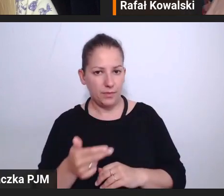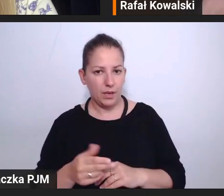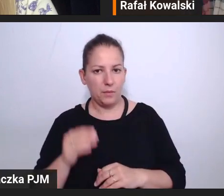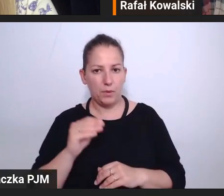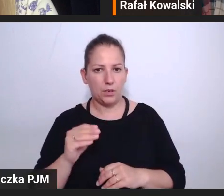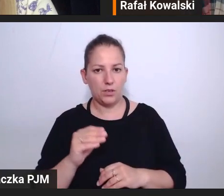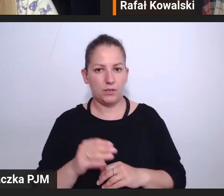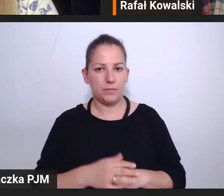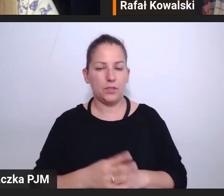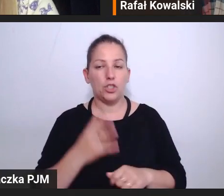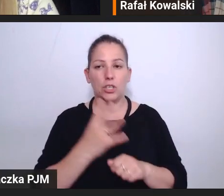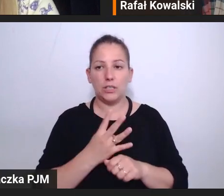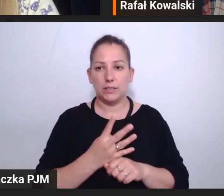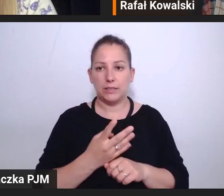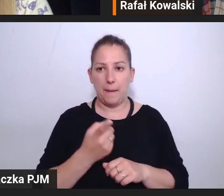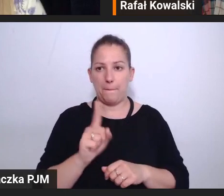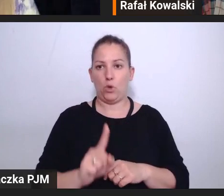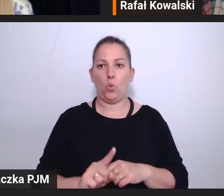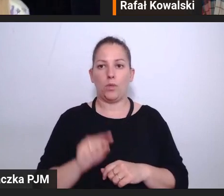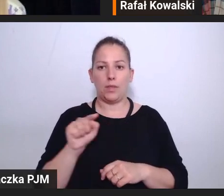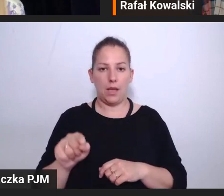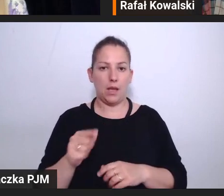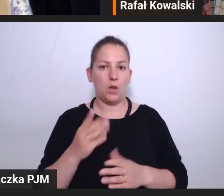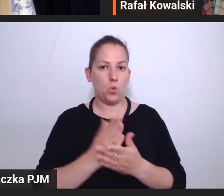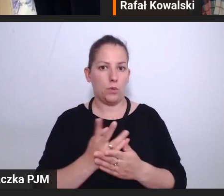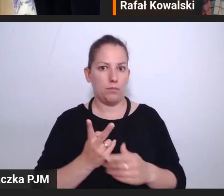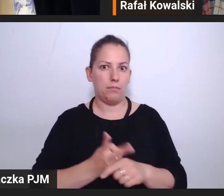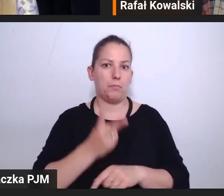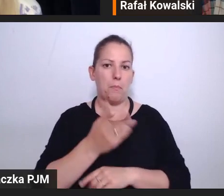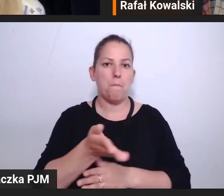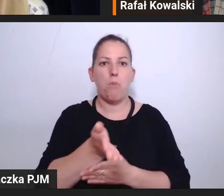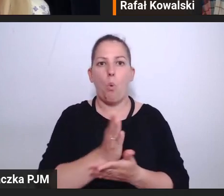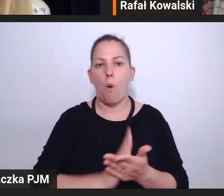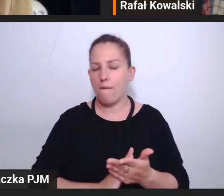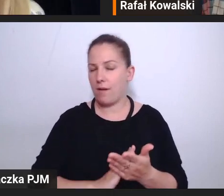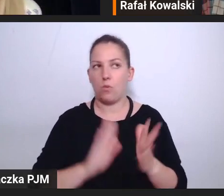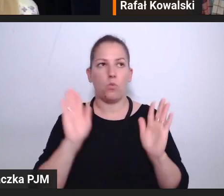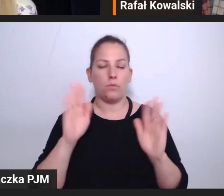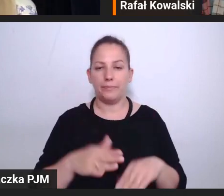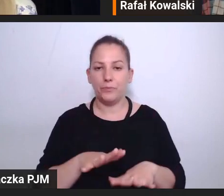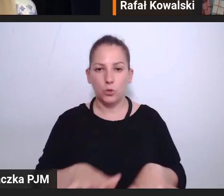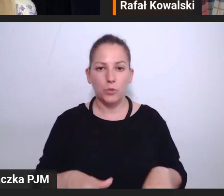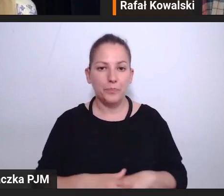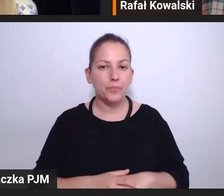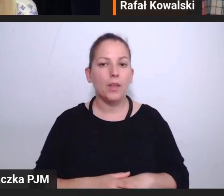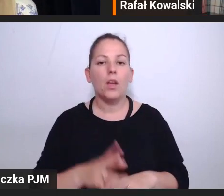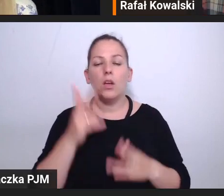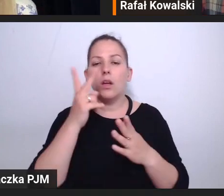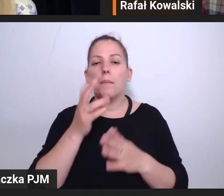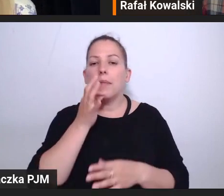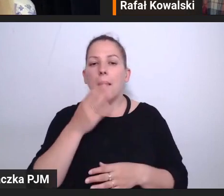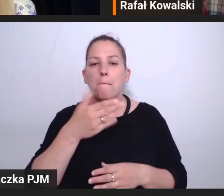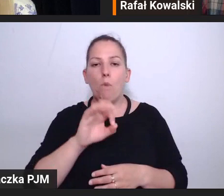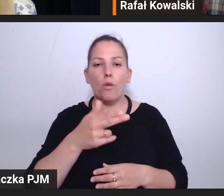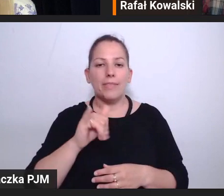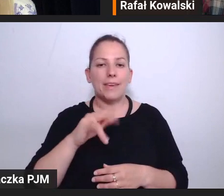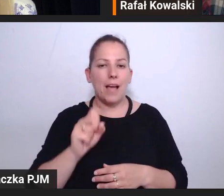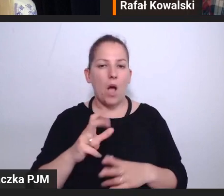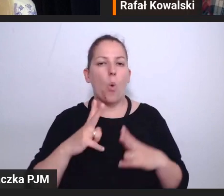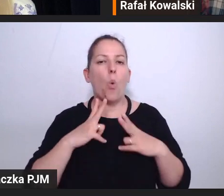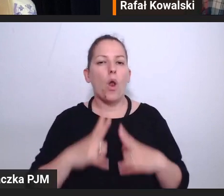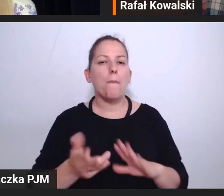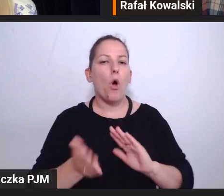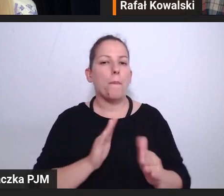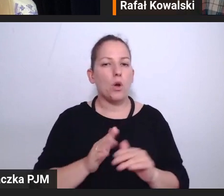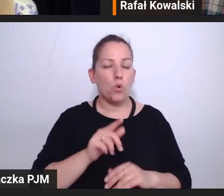w 40 minucie live'a, więc już przekroczyliśmy połowę zdecydowanie. Pyta Monika, znowu o urlop opiekuńczy. Czy te